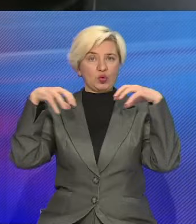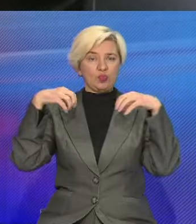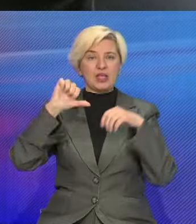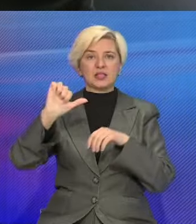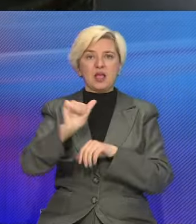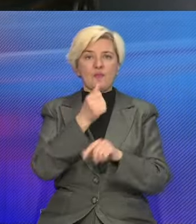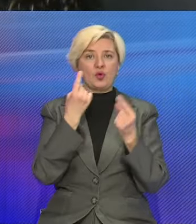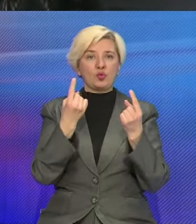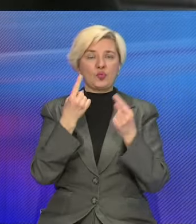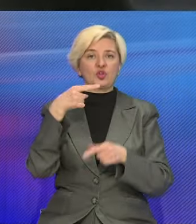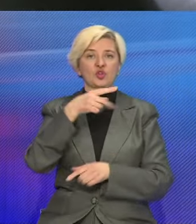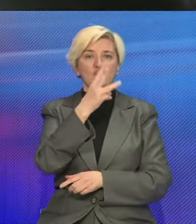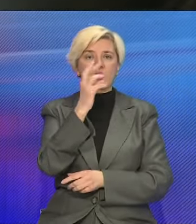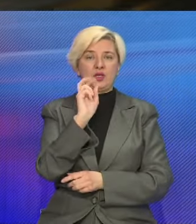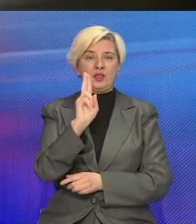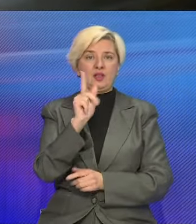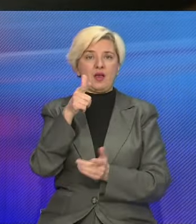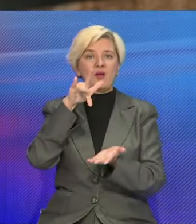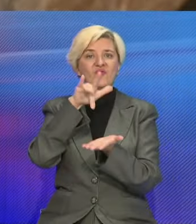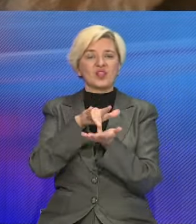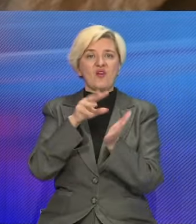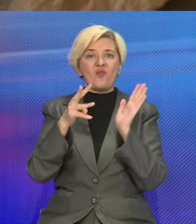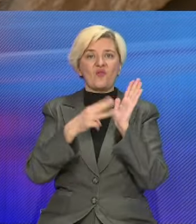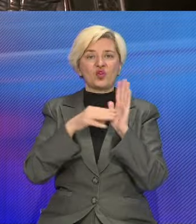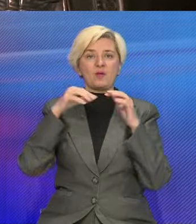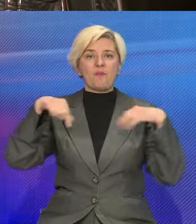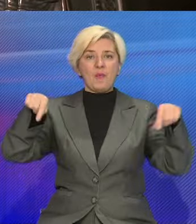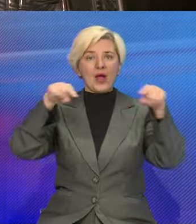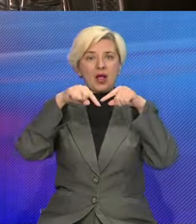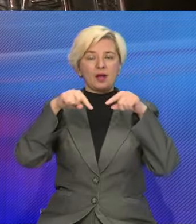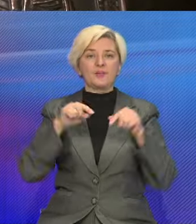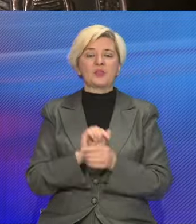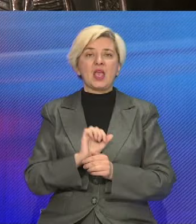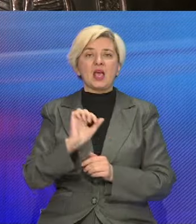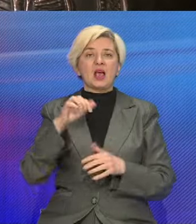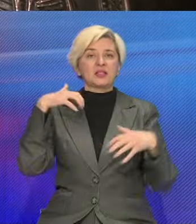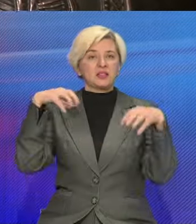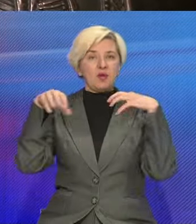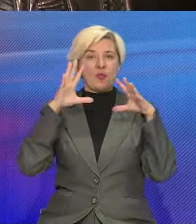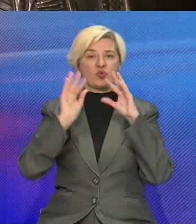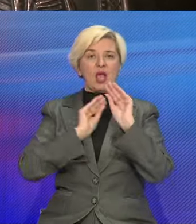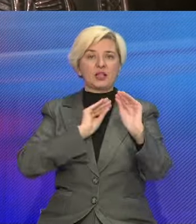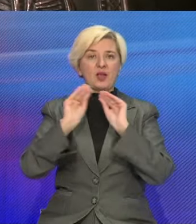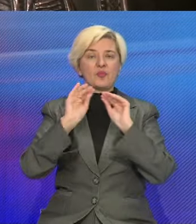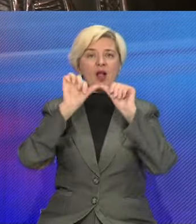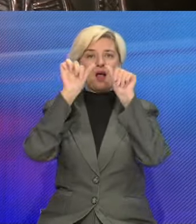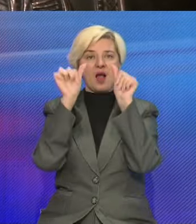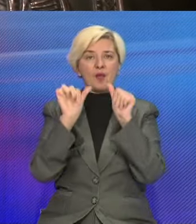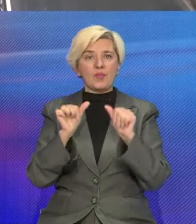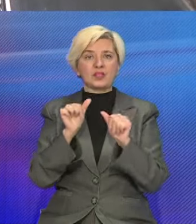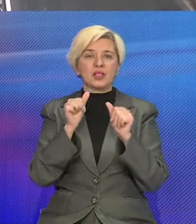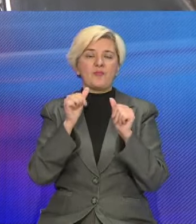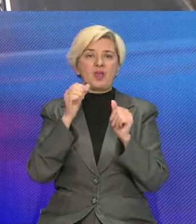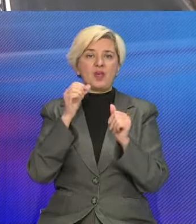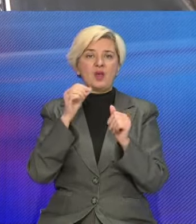масівний 1300 кілограмів у центры, восім по боках. До слова, сами званы будуть оздоблені образами, орнаментом,